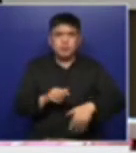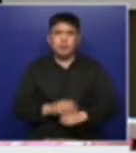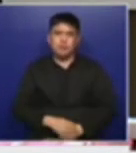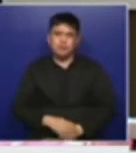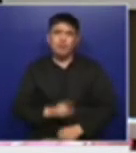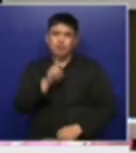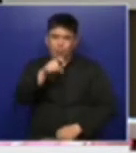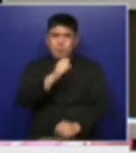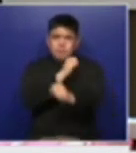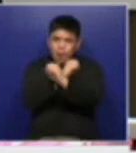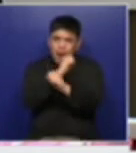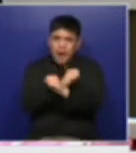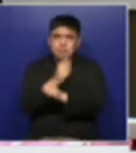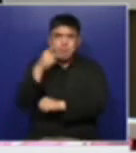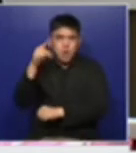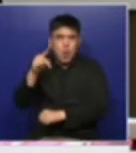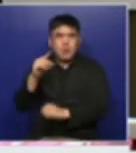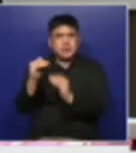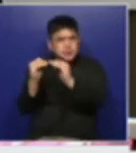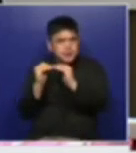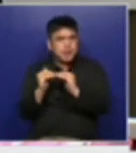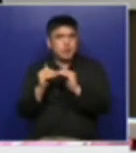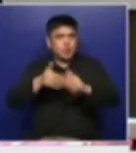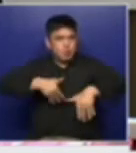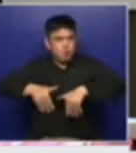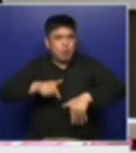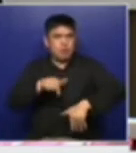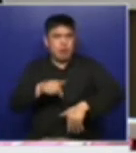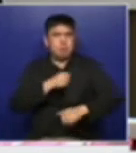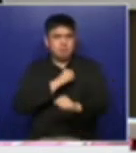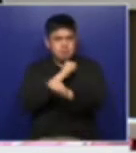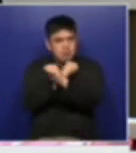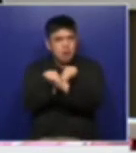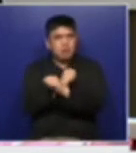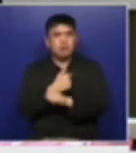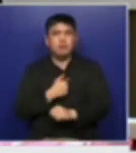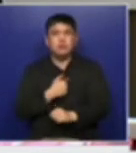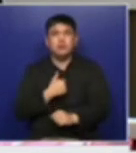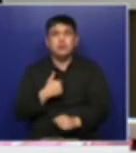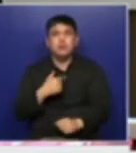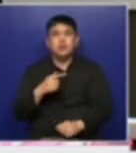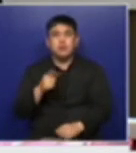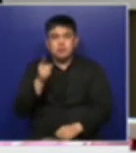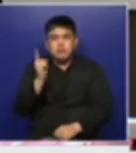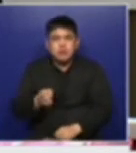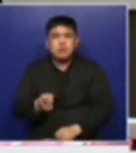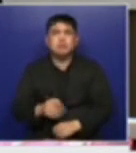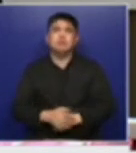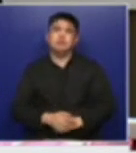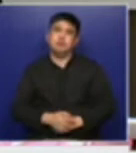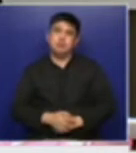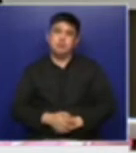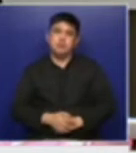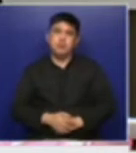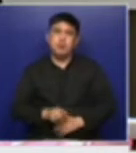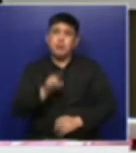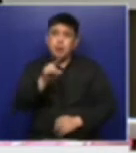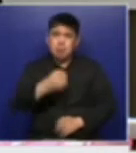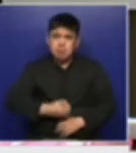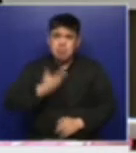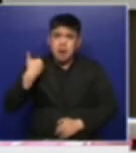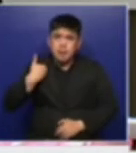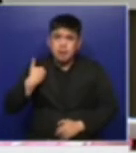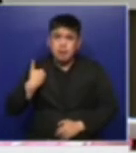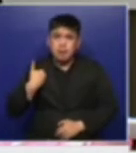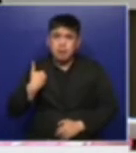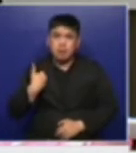ทักษ์รักษาผลประโยชน์ของประชาชนแล้วก็แลกเปลี่ยนความคิดเห็นที่มันเกิดขึ้นความเป็นจริงท่านไม่เบื่อป่ะครับท่านนั่งประ